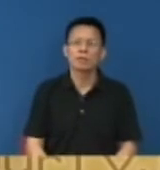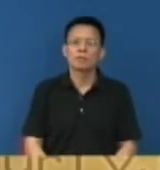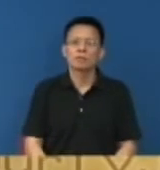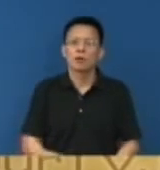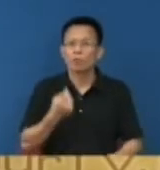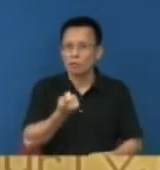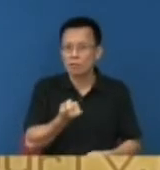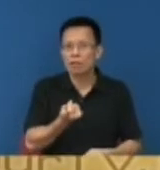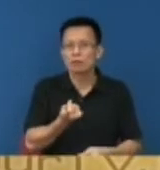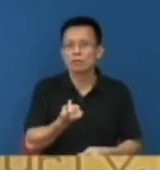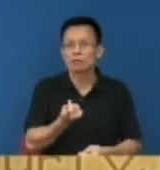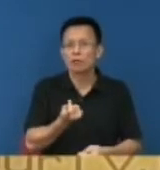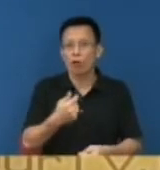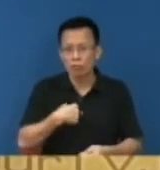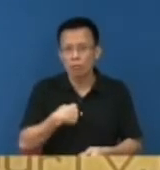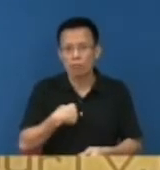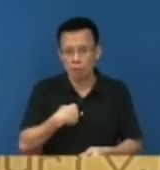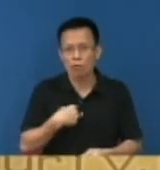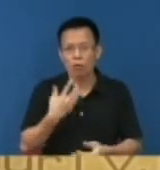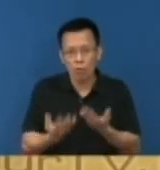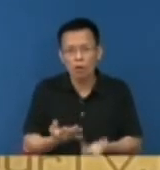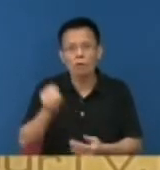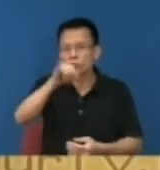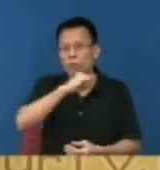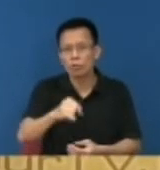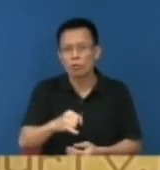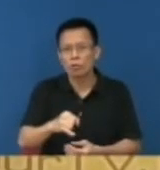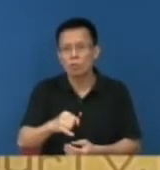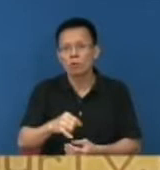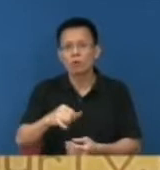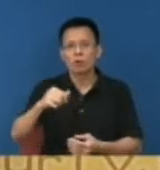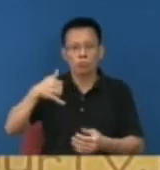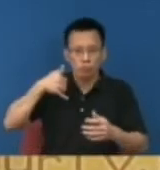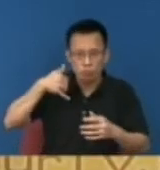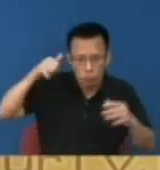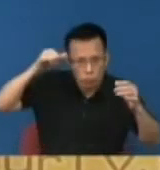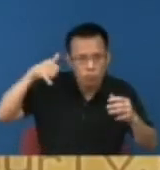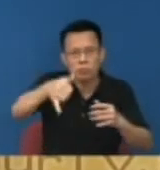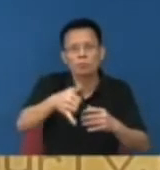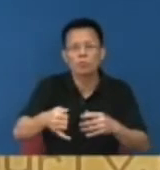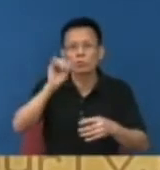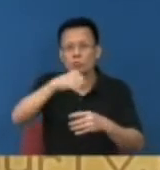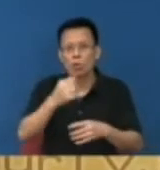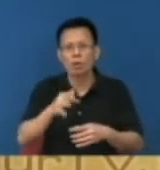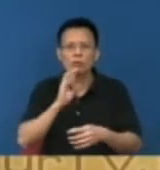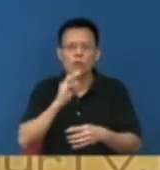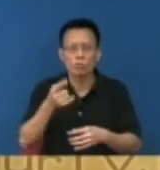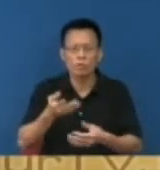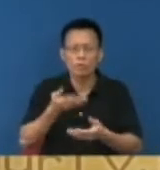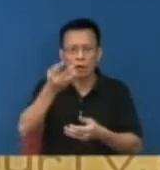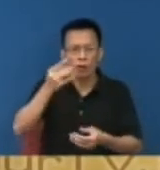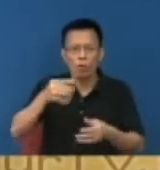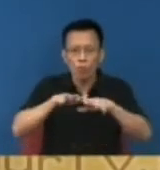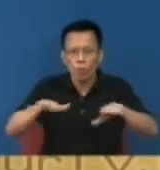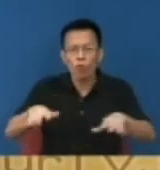單，我可能係錯，衝入去嘅人可能係錯。咁如果你提倡和平、理性、非